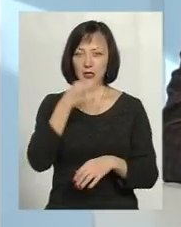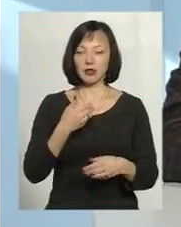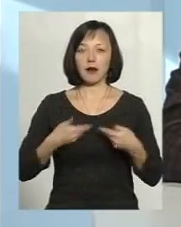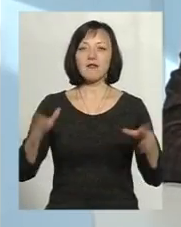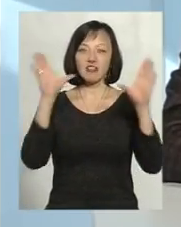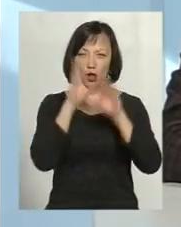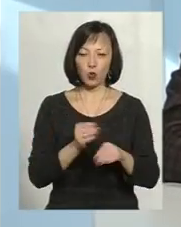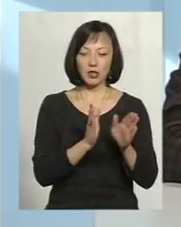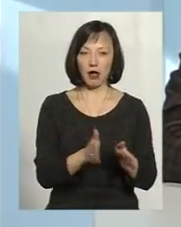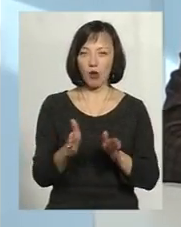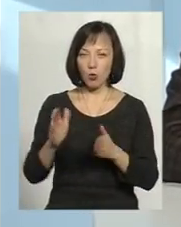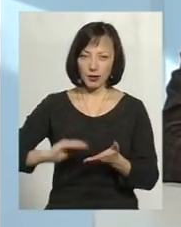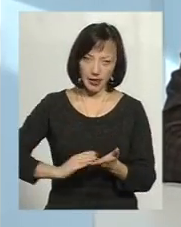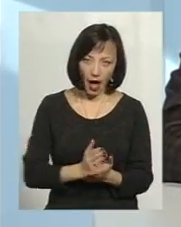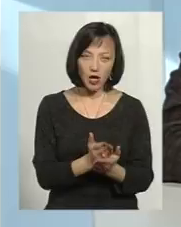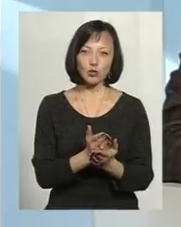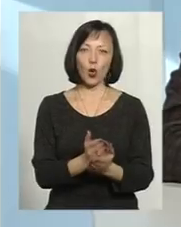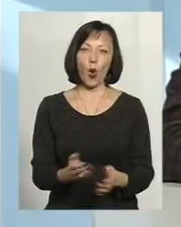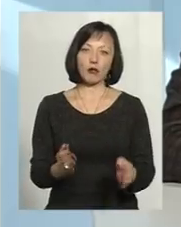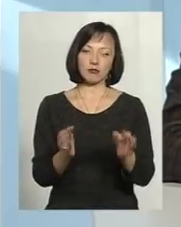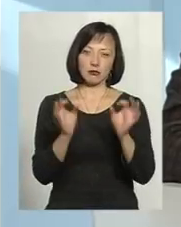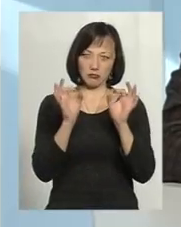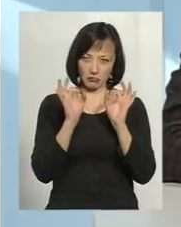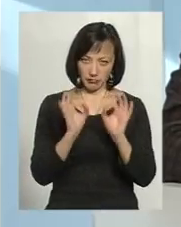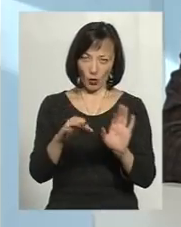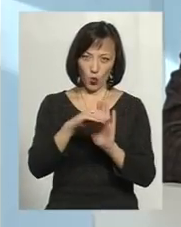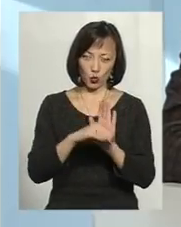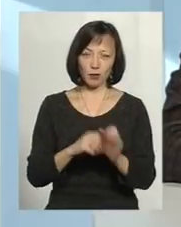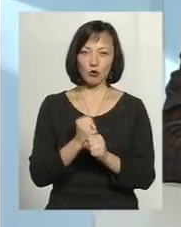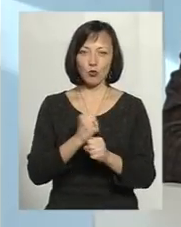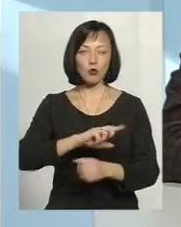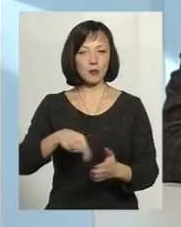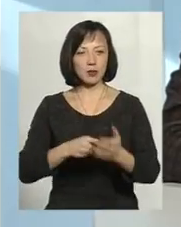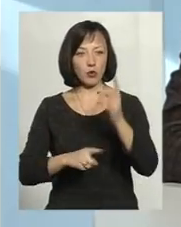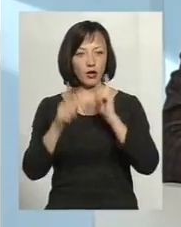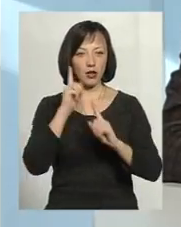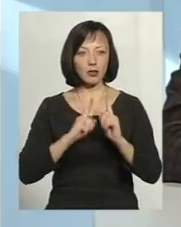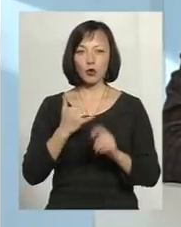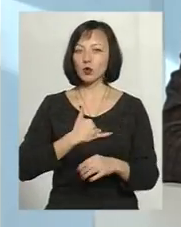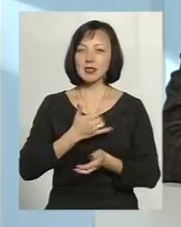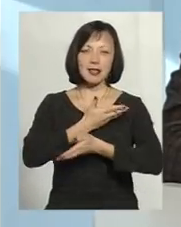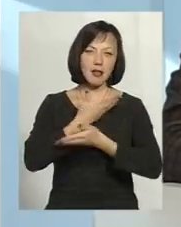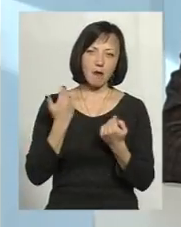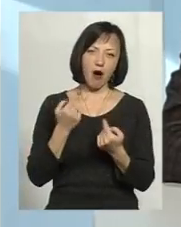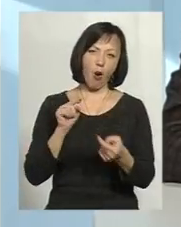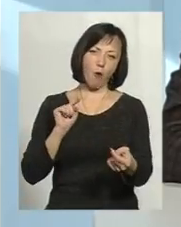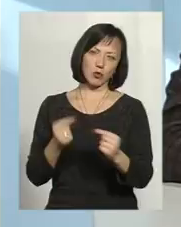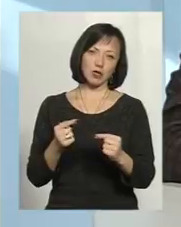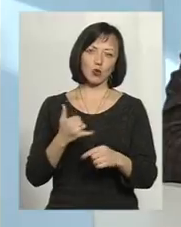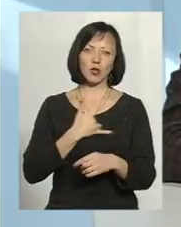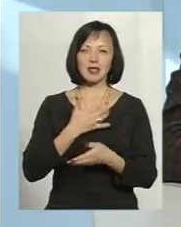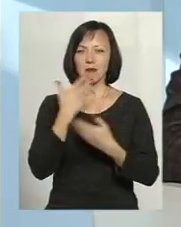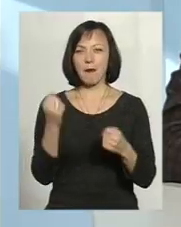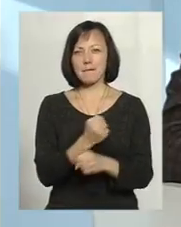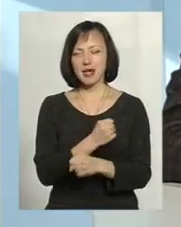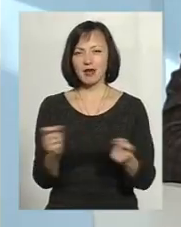вдалося налагодити якісну, конструктивну роботу Хмельницької міської ради. В нас нема опозиції, в нас нема бійок, в нас